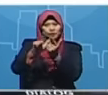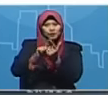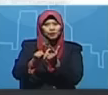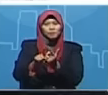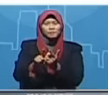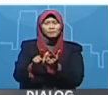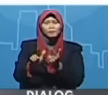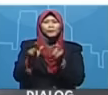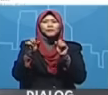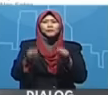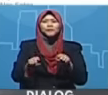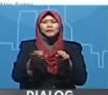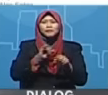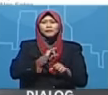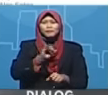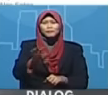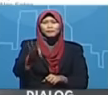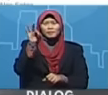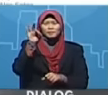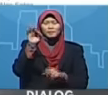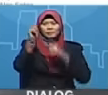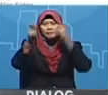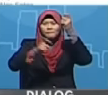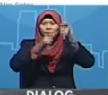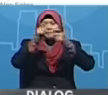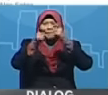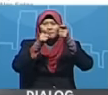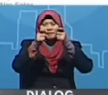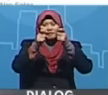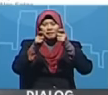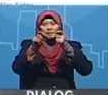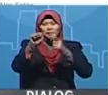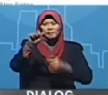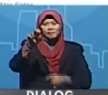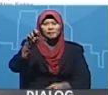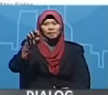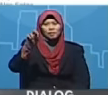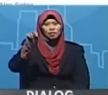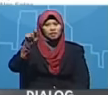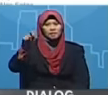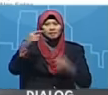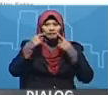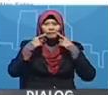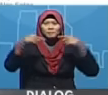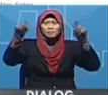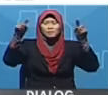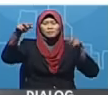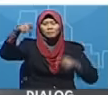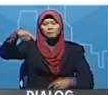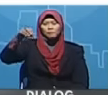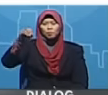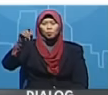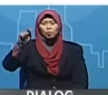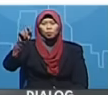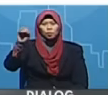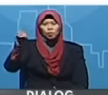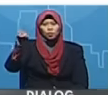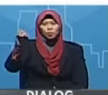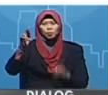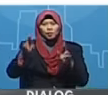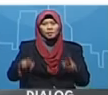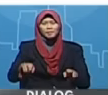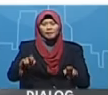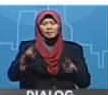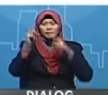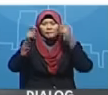antaranya yang boleh saya petik di sini, travel-travel agent yang sememangnya tersohor seperti Porto Travel, Rakyat